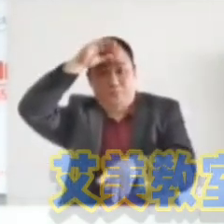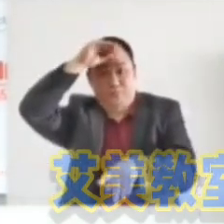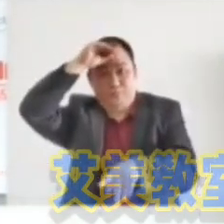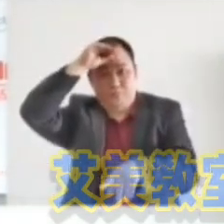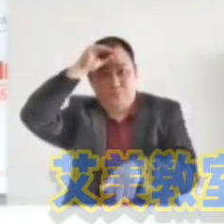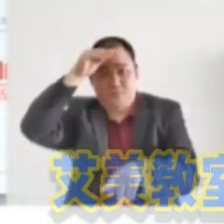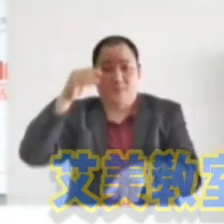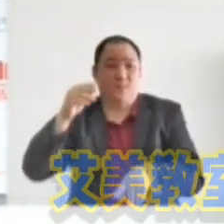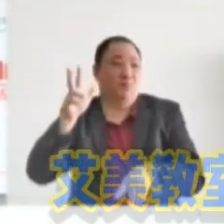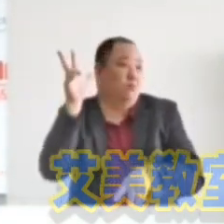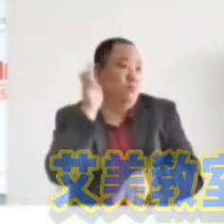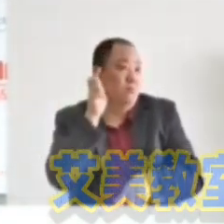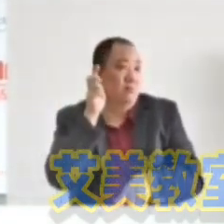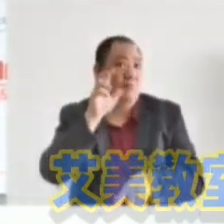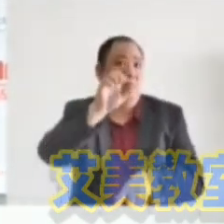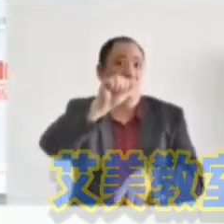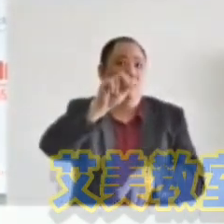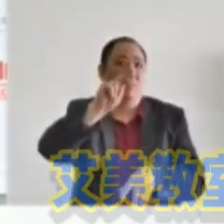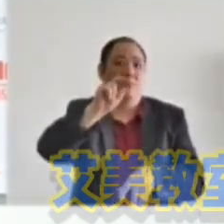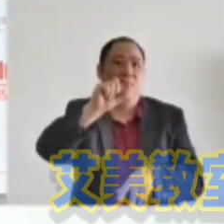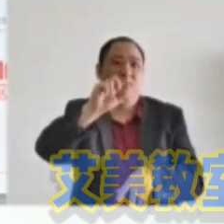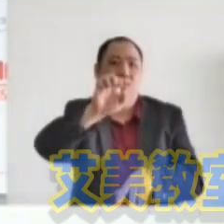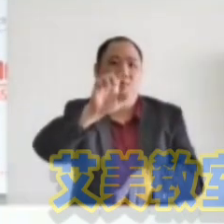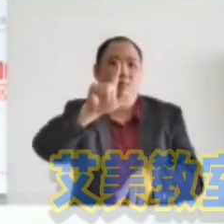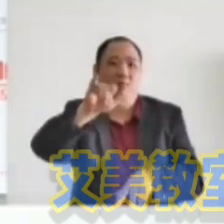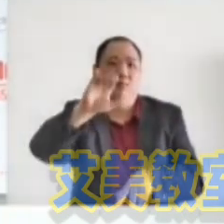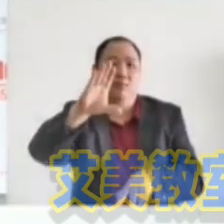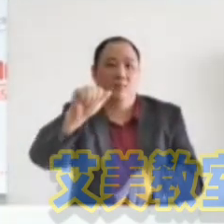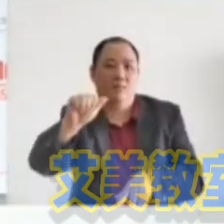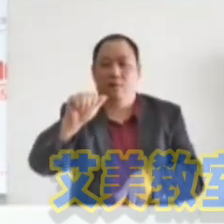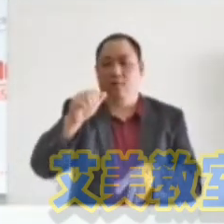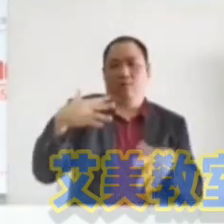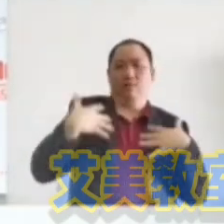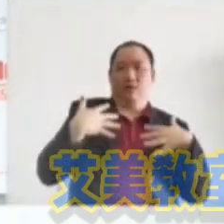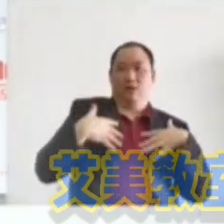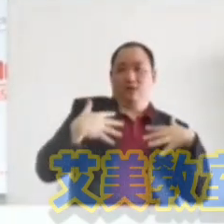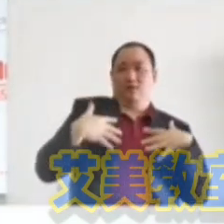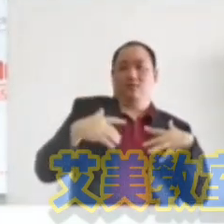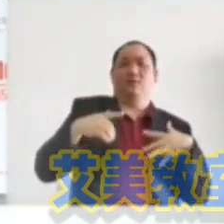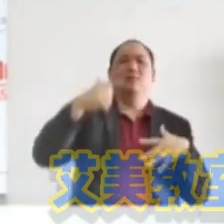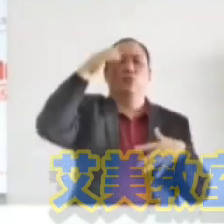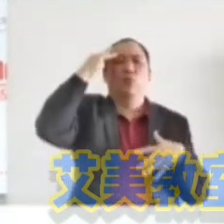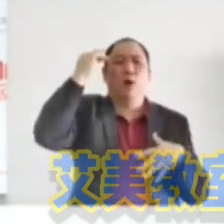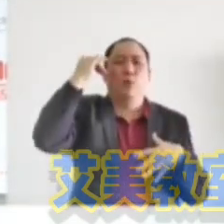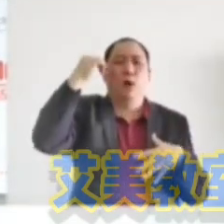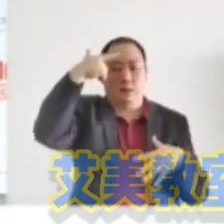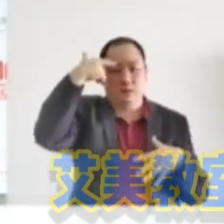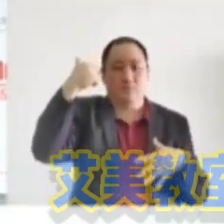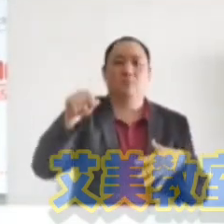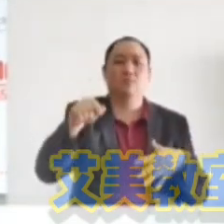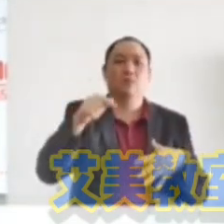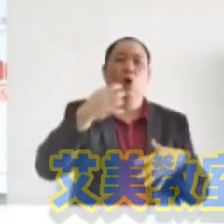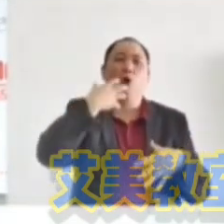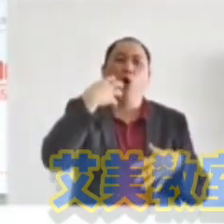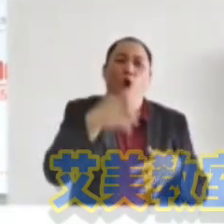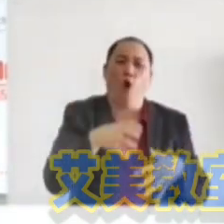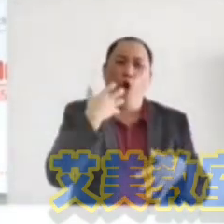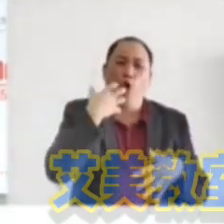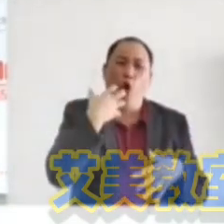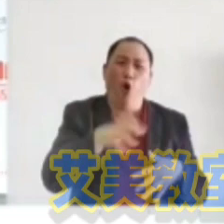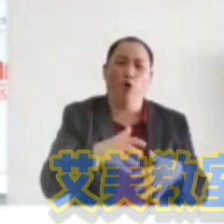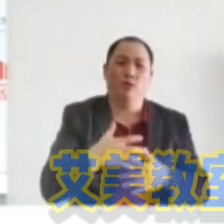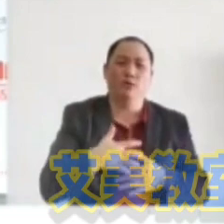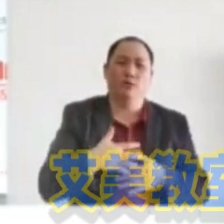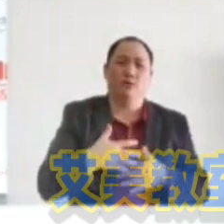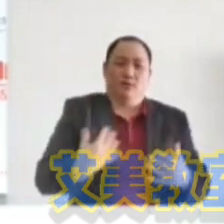啊，如果介绍到男生的朋友，他一看到当归，他就第一个就是退几步了，不是退一步，是退几步。你不要叫他一个月